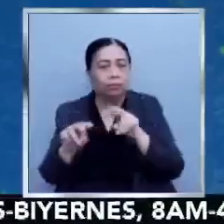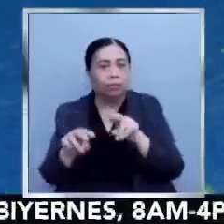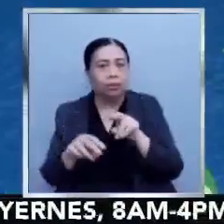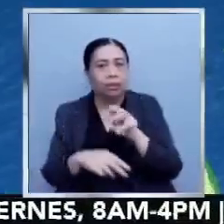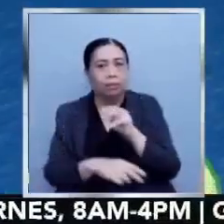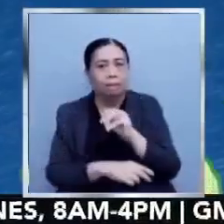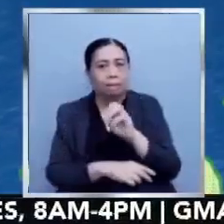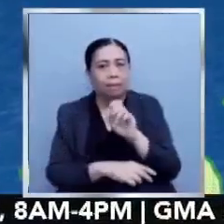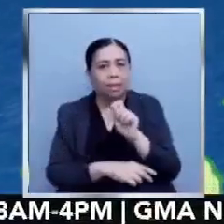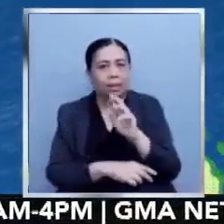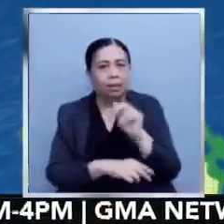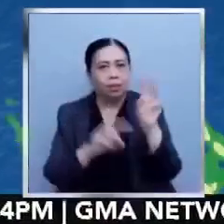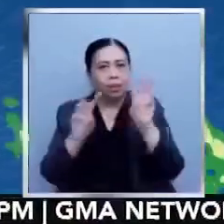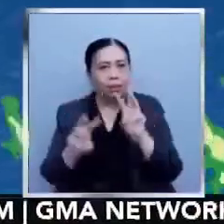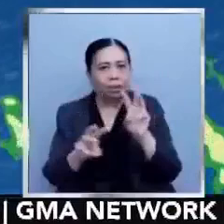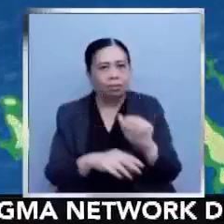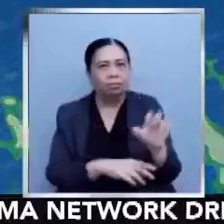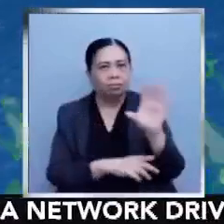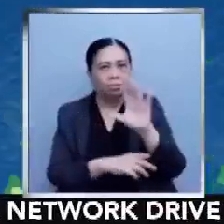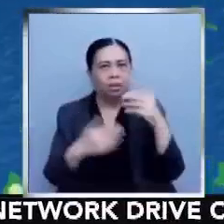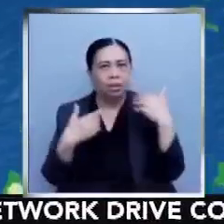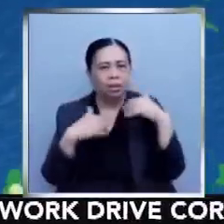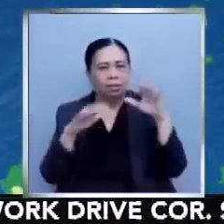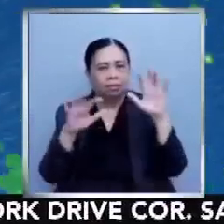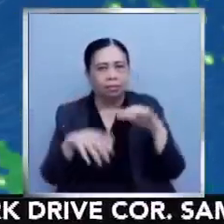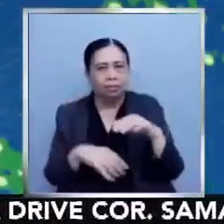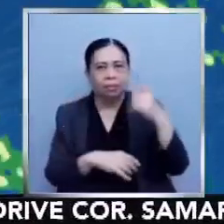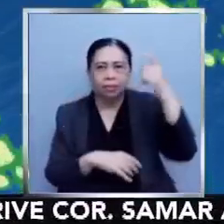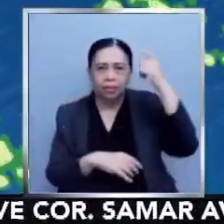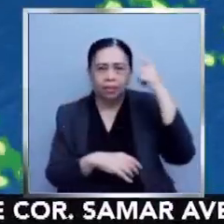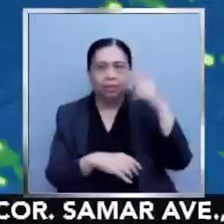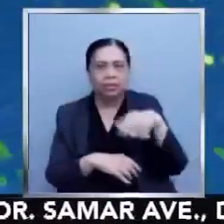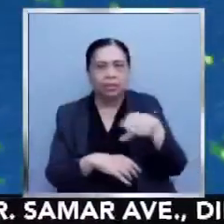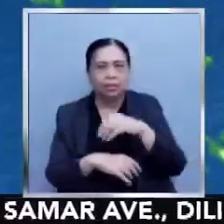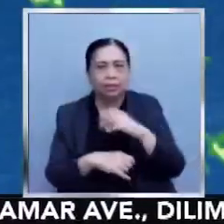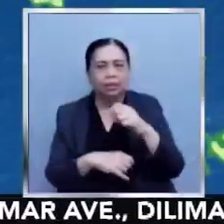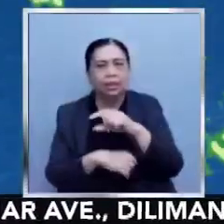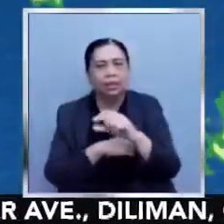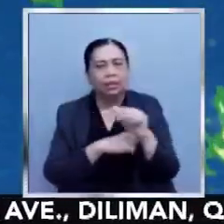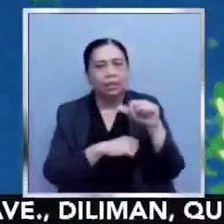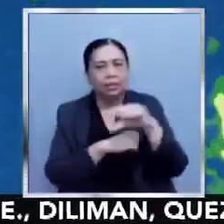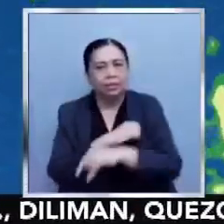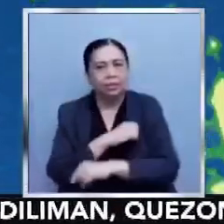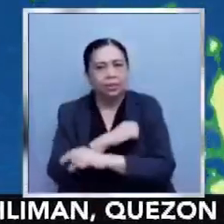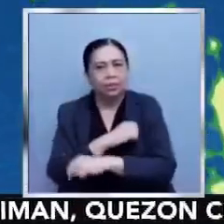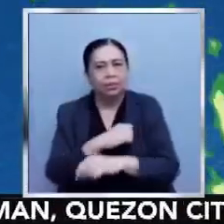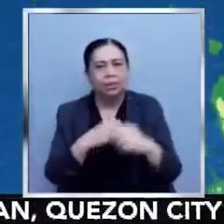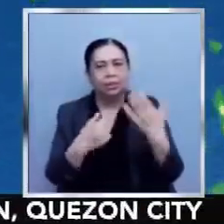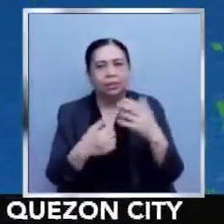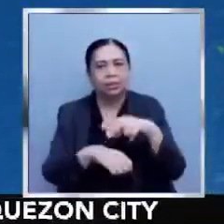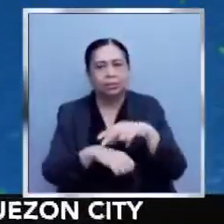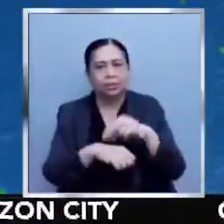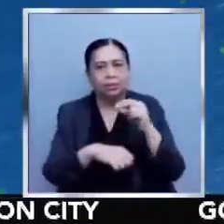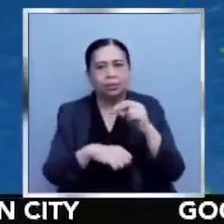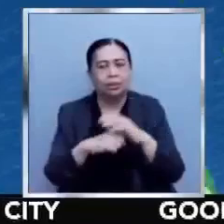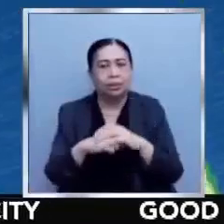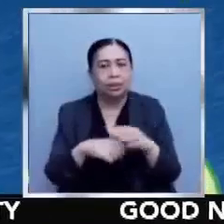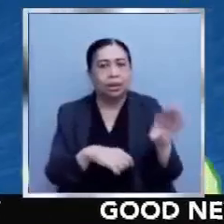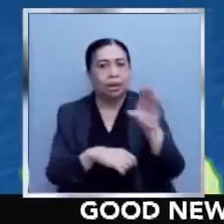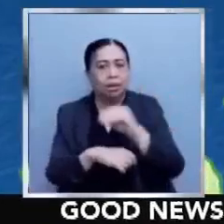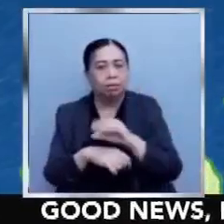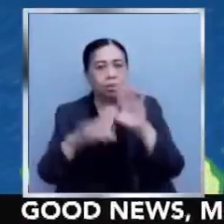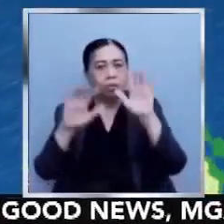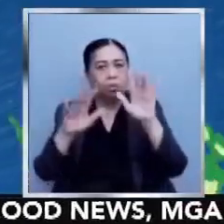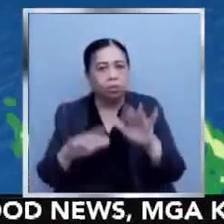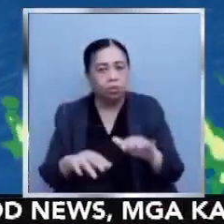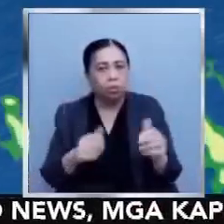lang, may mga pag-ulan na sa Batanes, Cagayan, Isabela, Aurora, Quezon at Camarines Norte. Pero pagsapit ng hapon, uulanin na ang